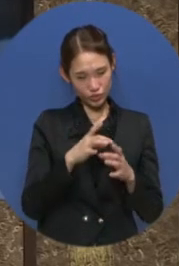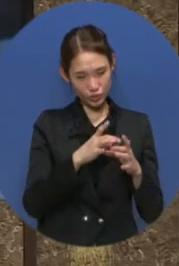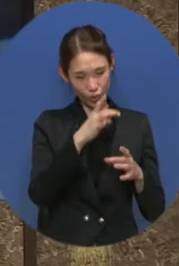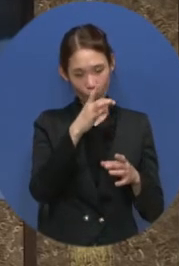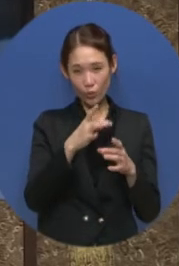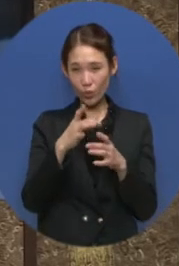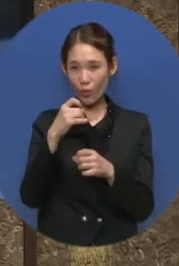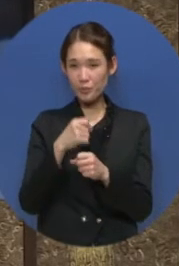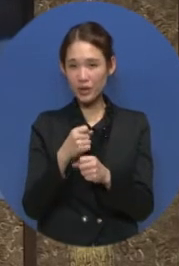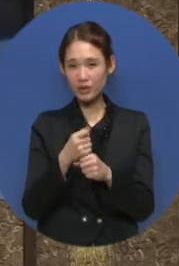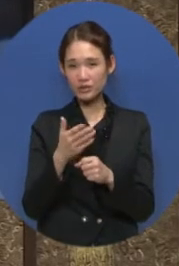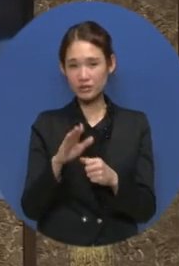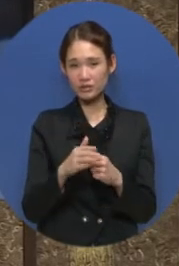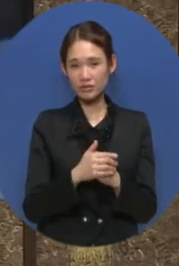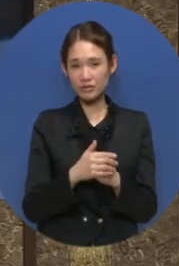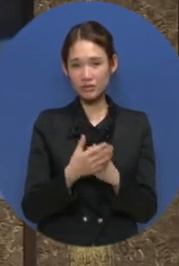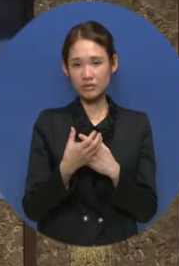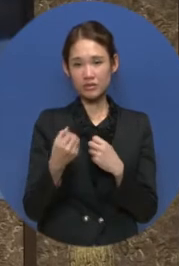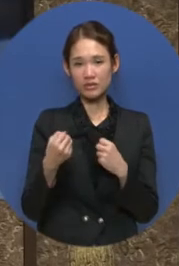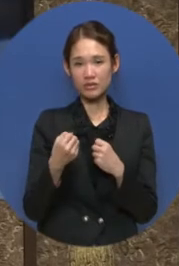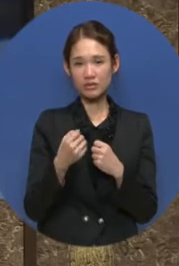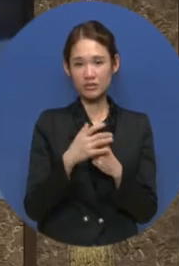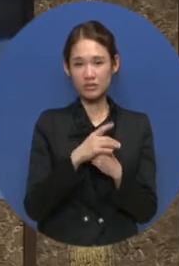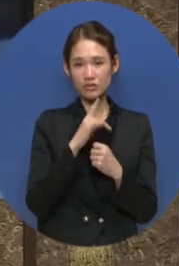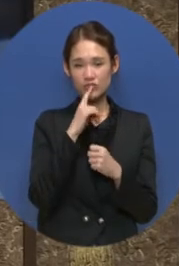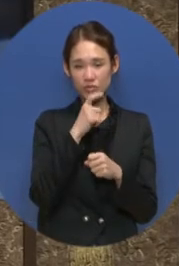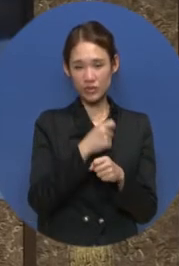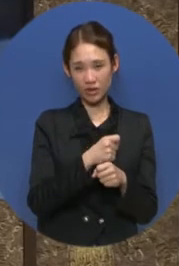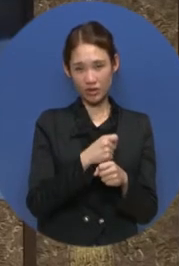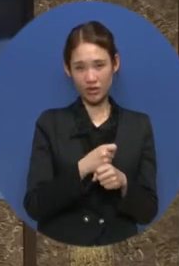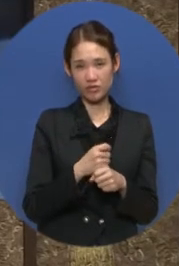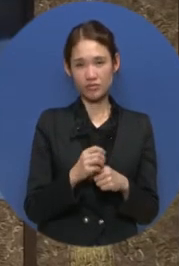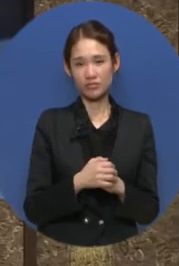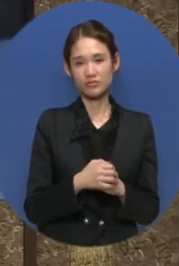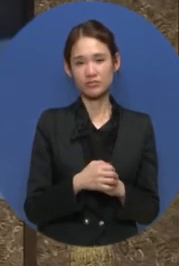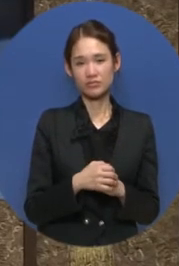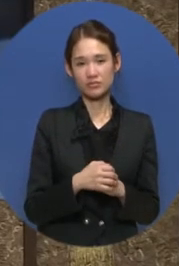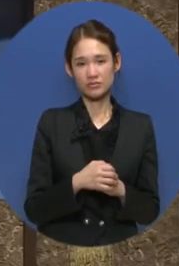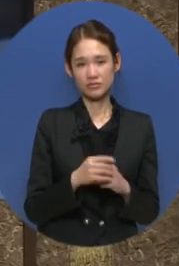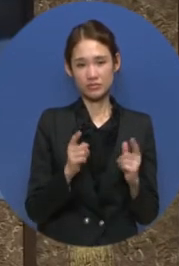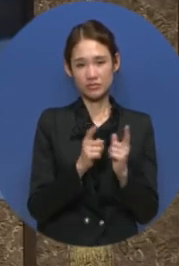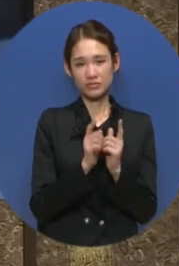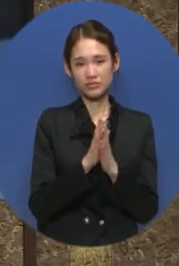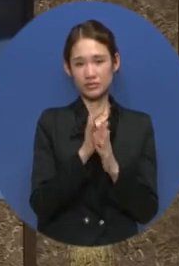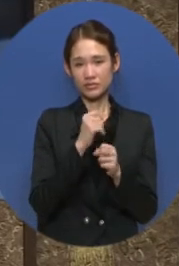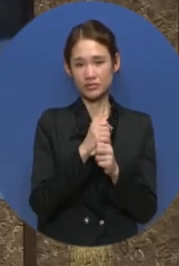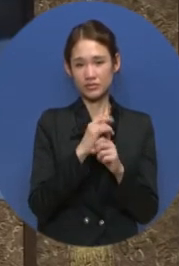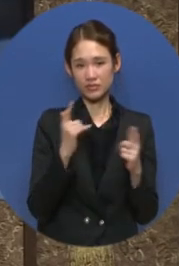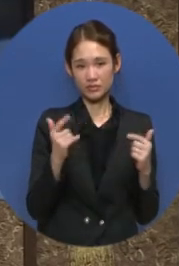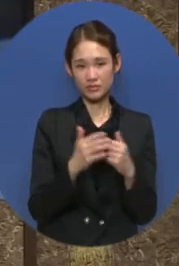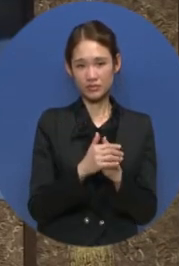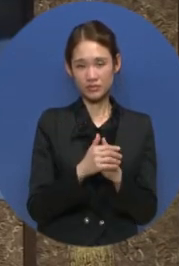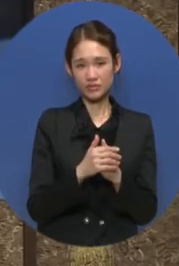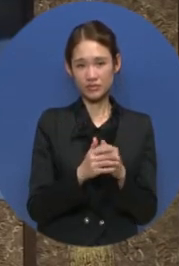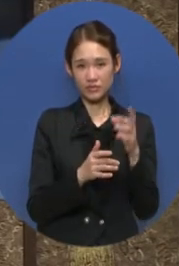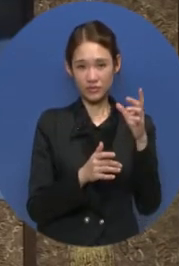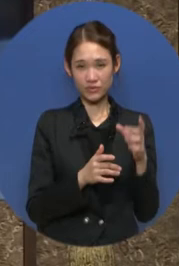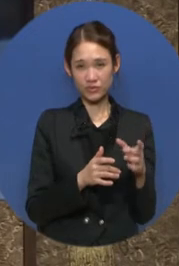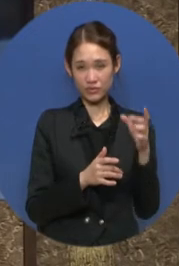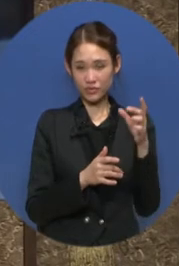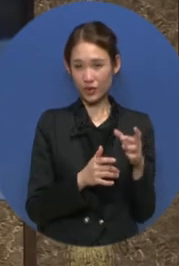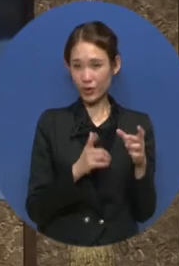만드는데 저희가 이제 따로 통 만드는 데는 주문해야 되잖아요. 직접 저희가 이제 만드는 게 아니다 보니까 통은. 네.